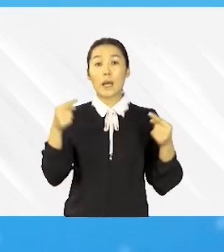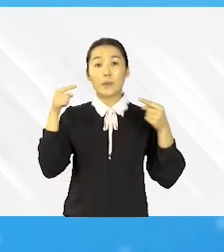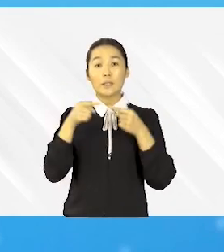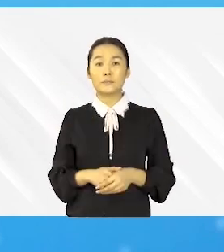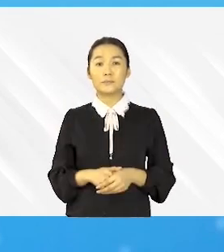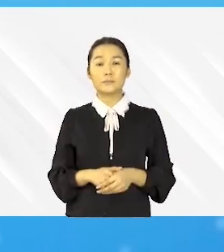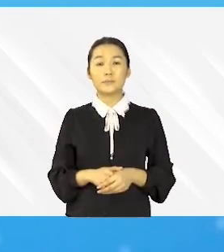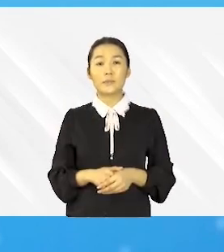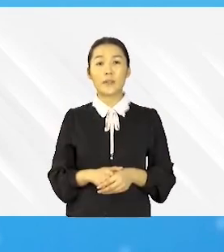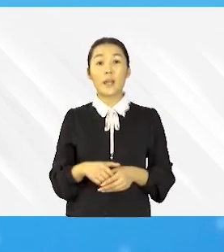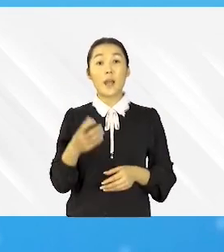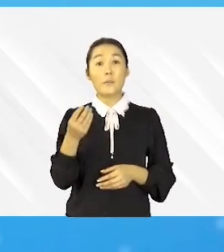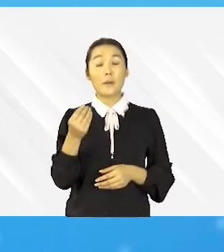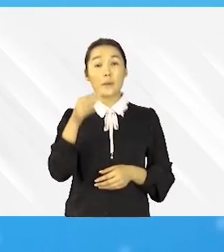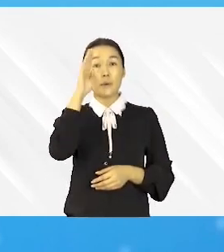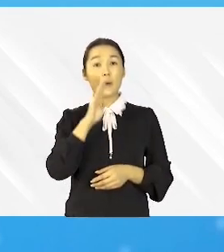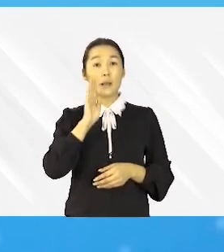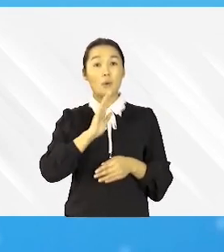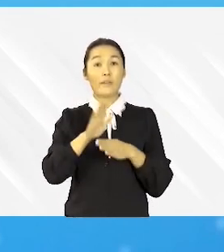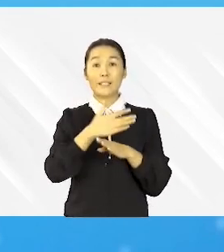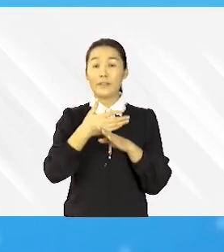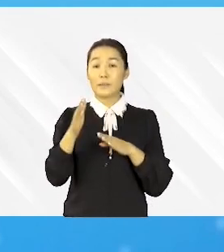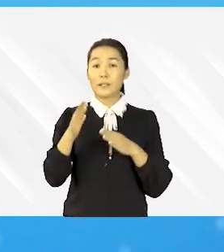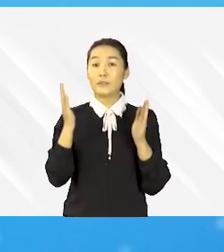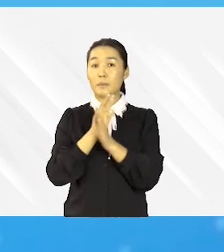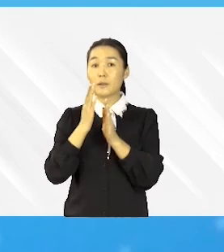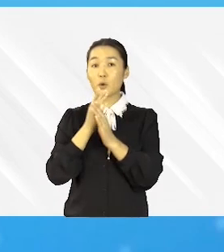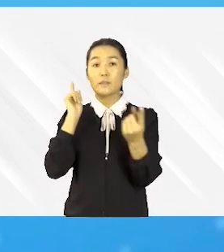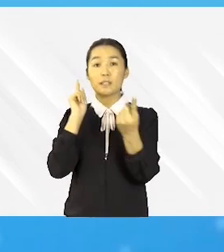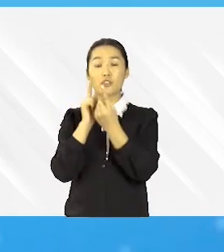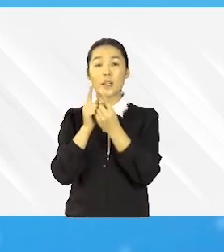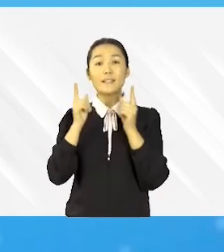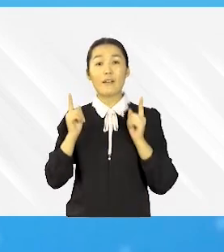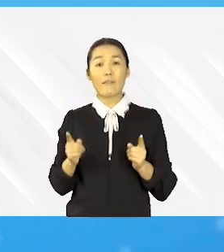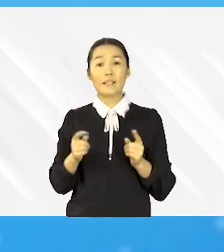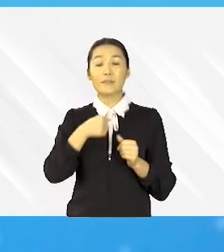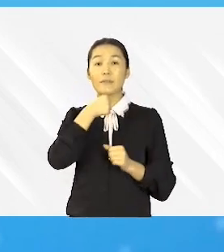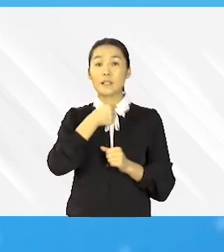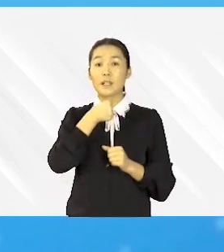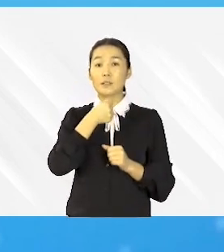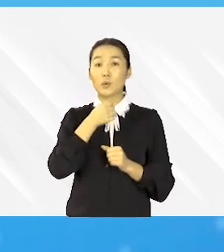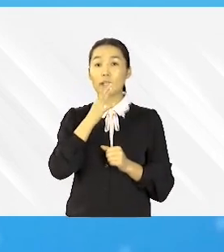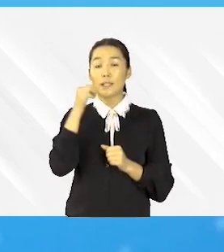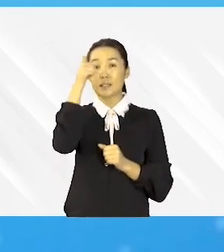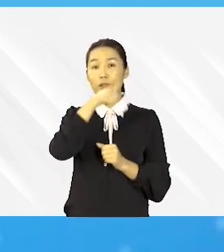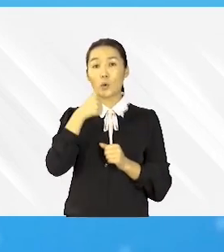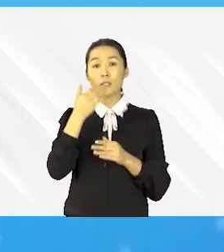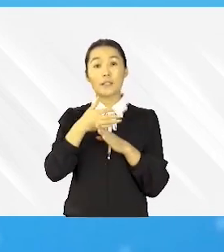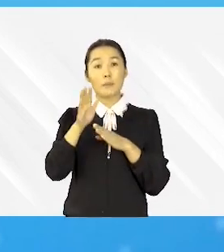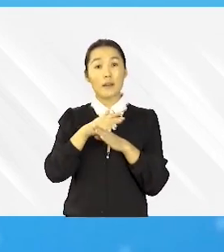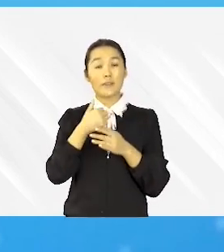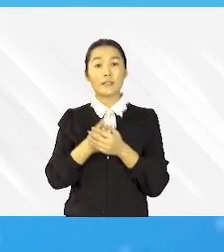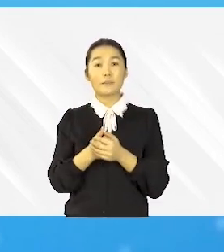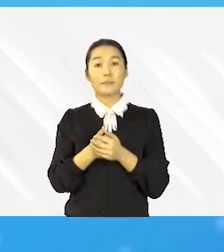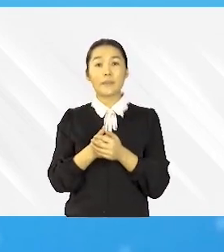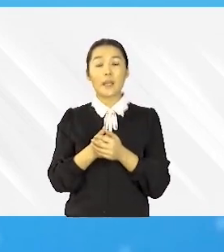вида. Помимо полового диморфизма, в природе встречается фазовый, возрастной и сезонный диморфизм.